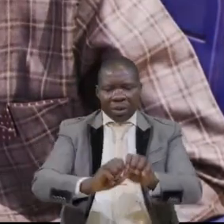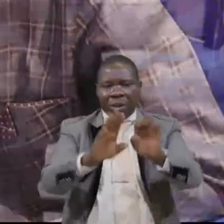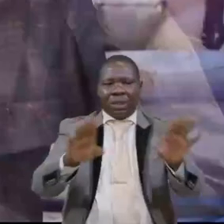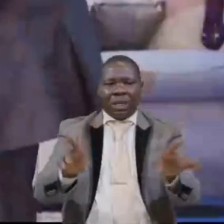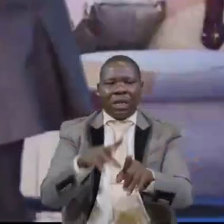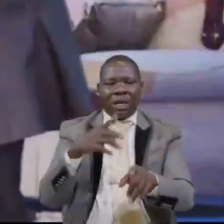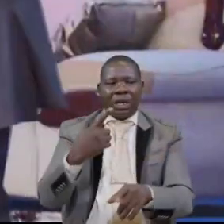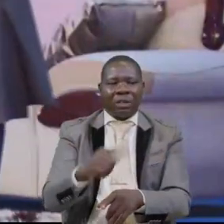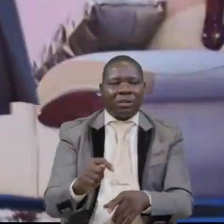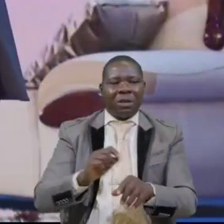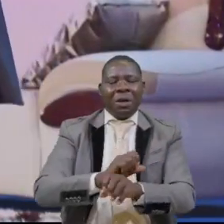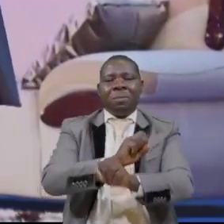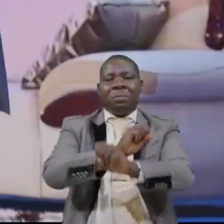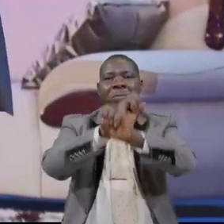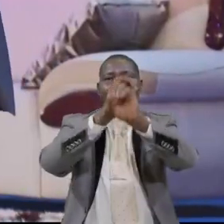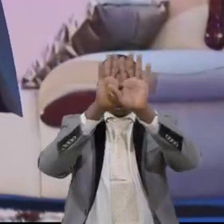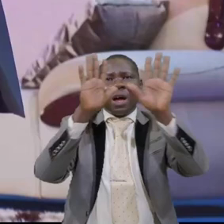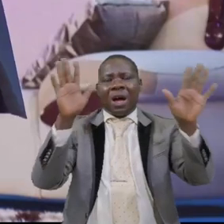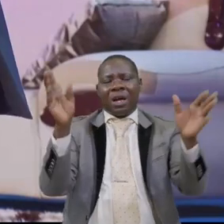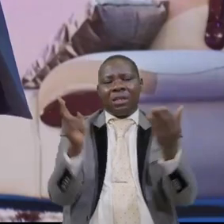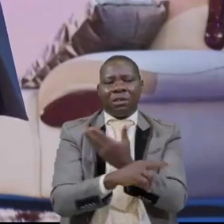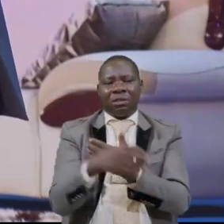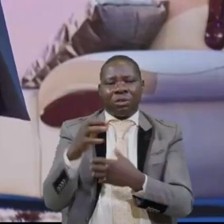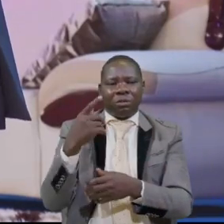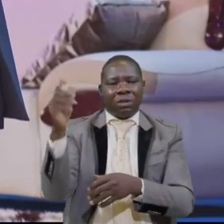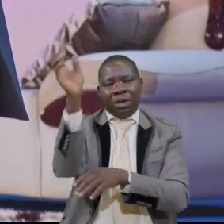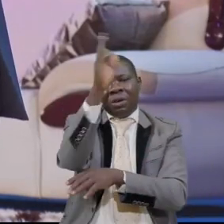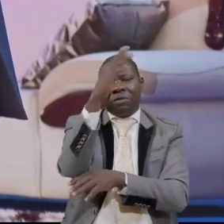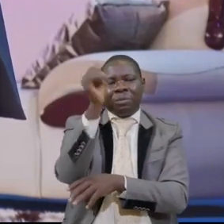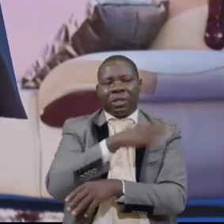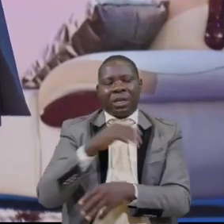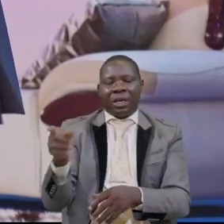ciel et ceux qui auront enseigné la justice